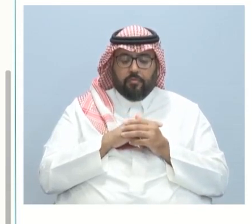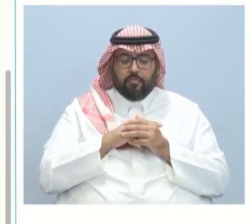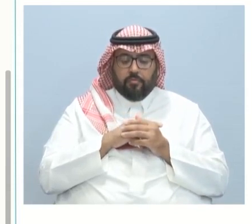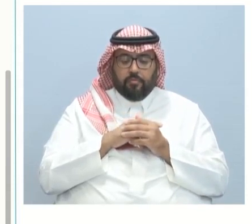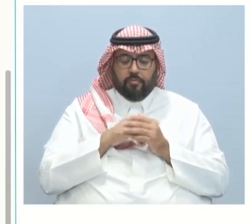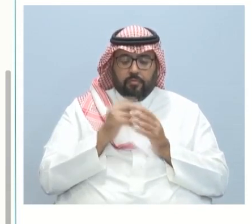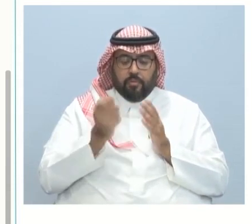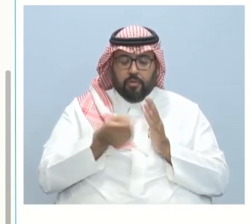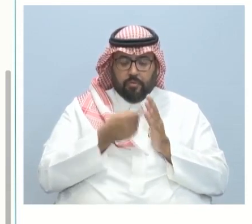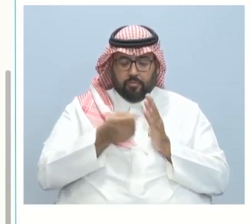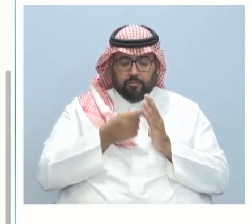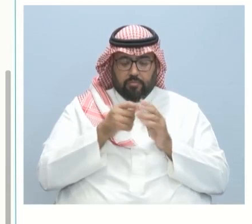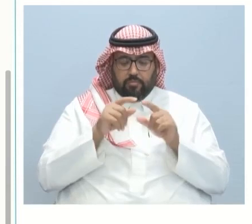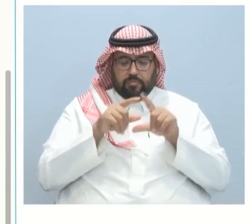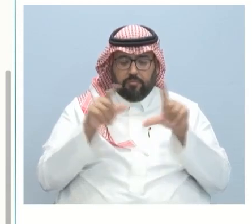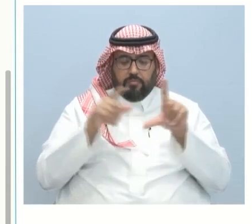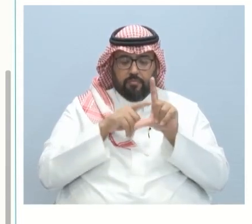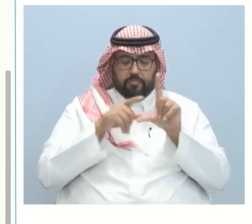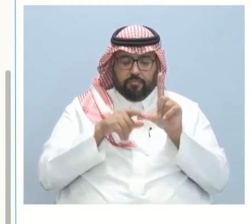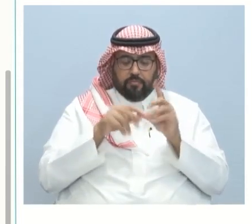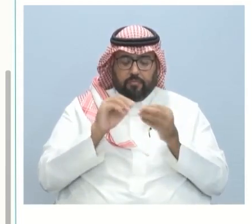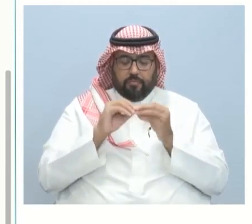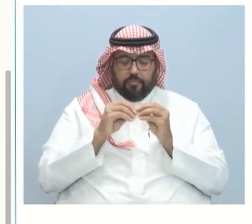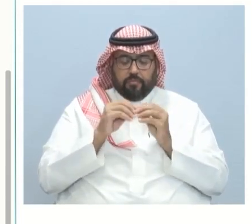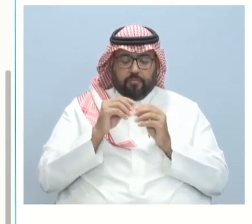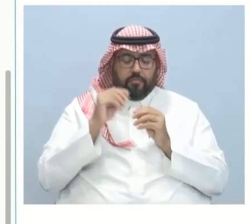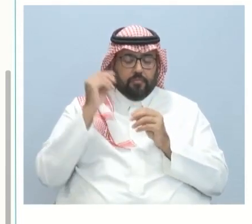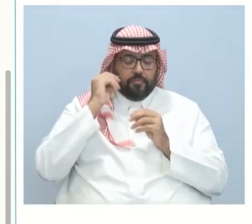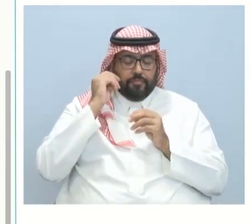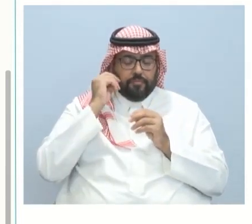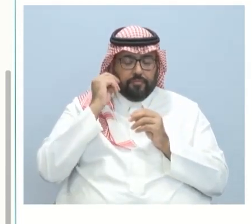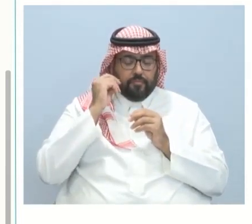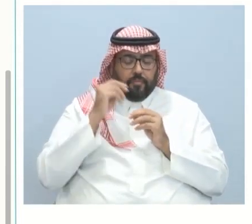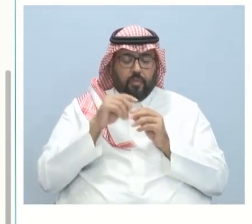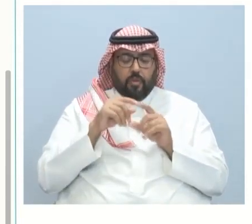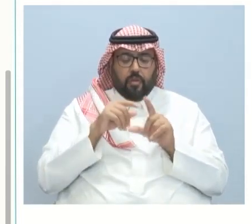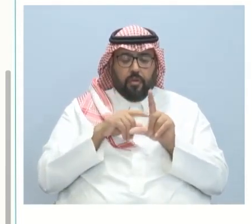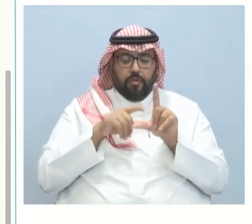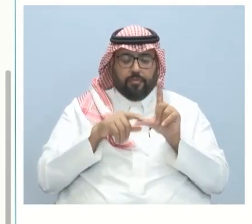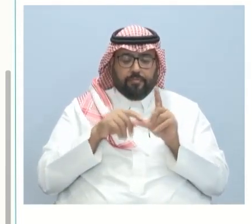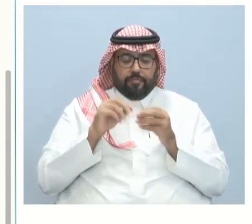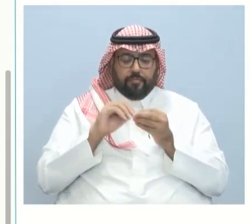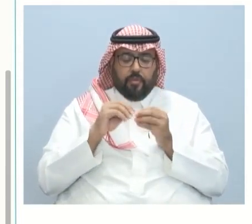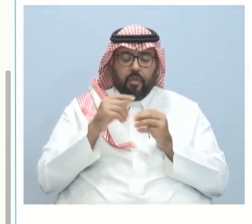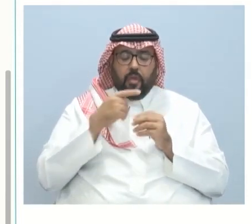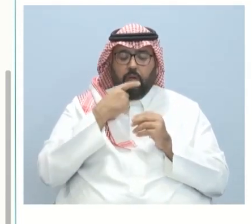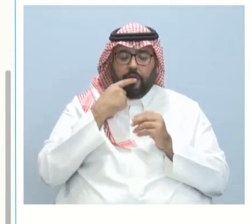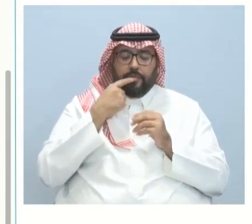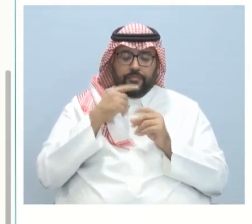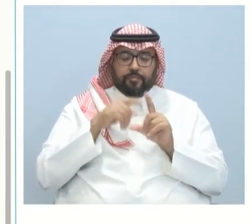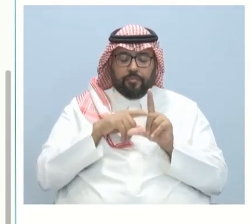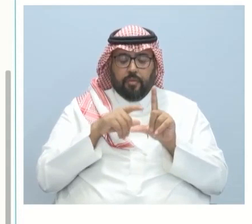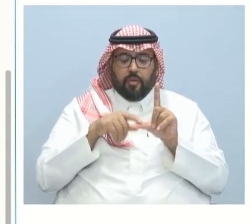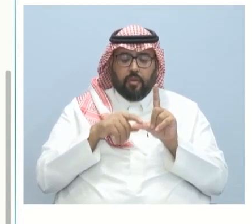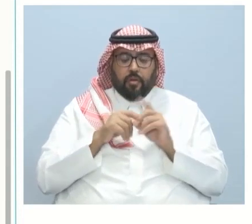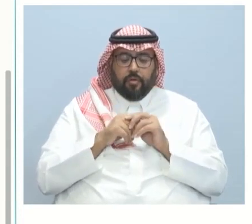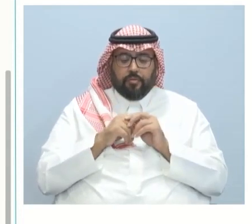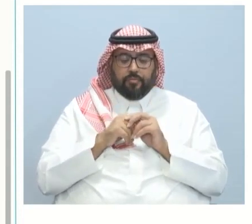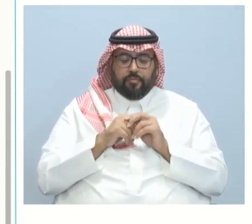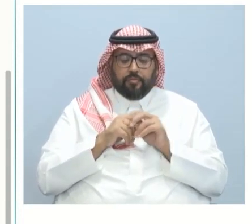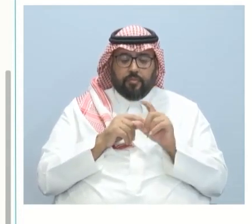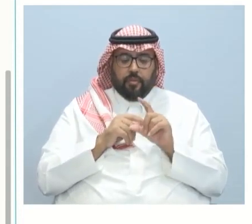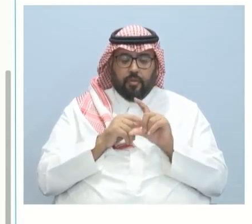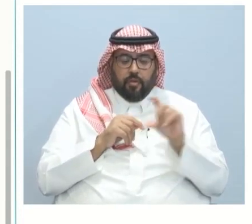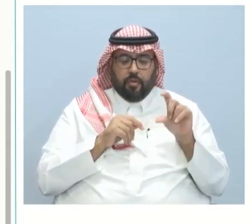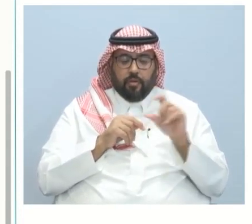برسم مربع بضلعين باللون الاسود وضلعين باللون الاحمر في ساحه اللعب الفن قماش